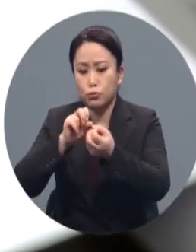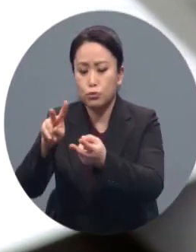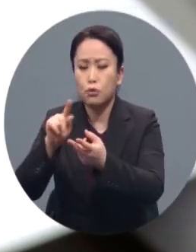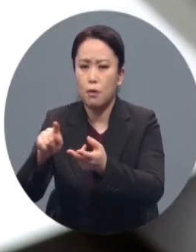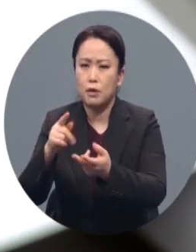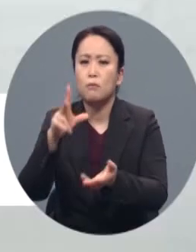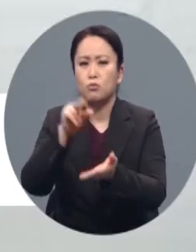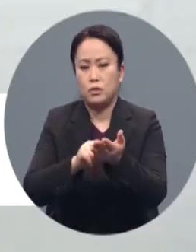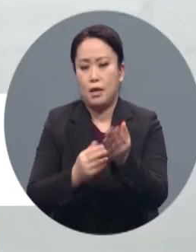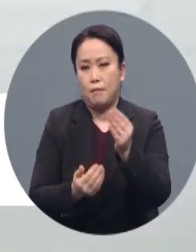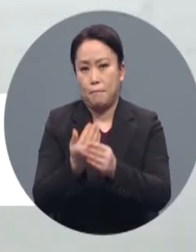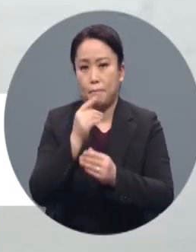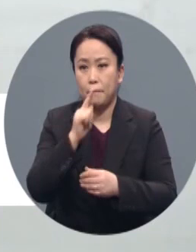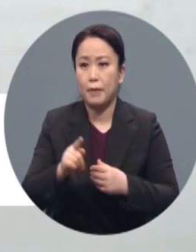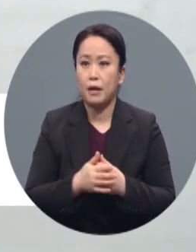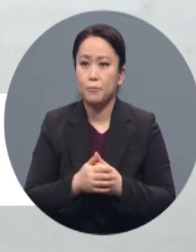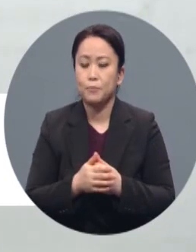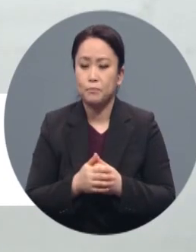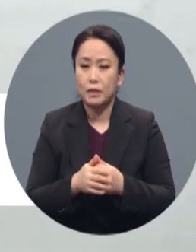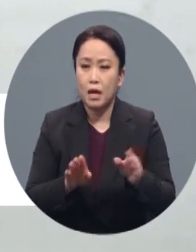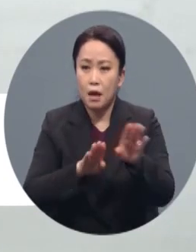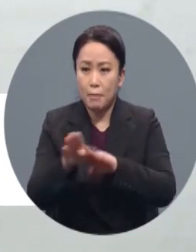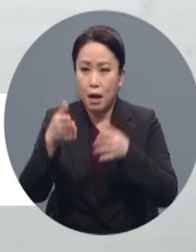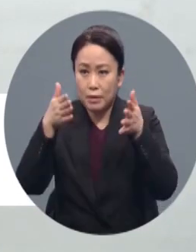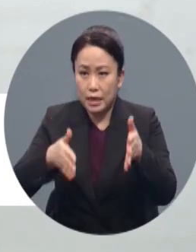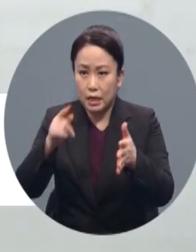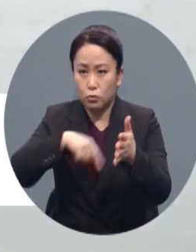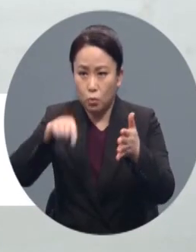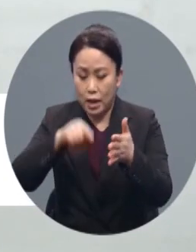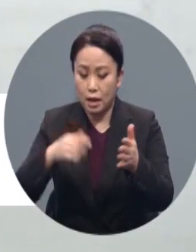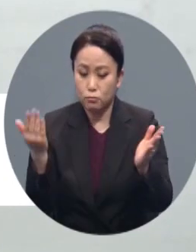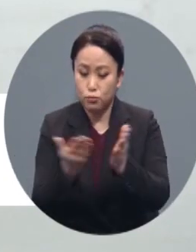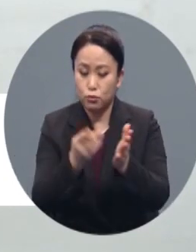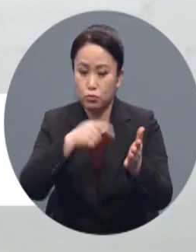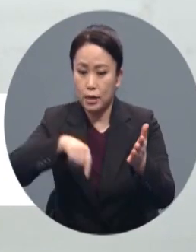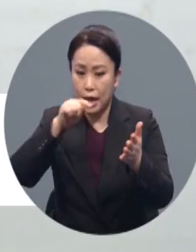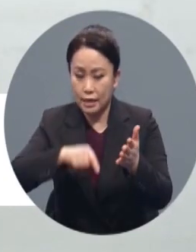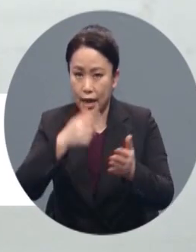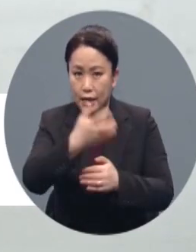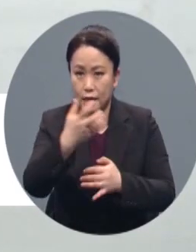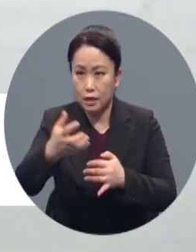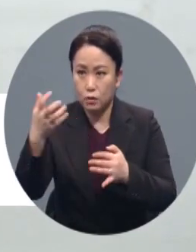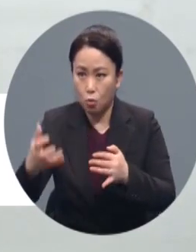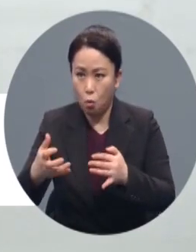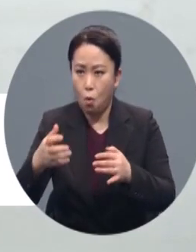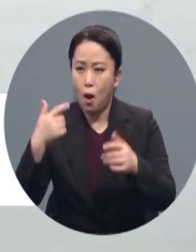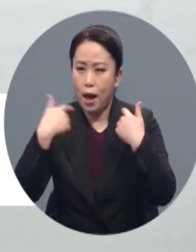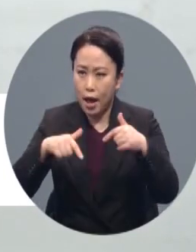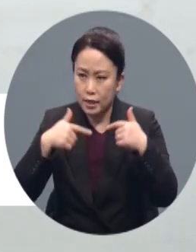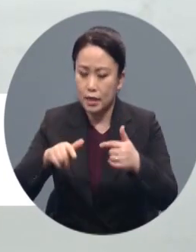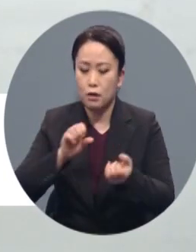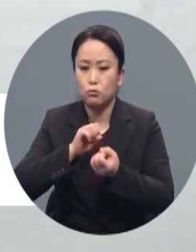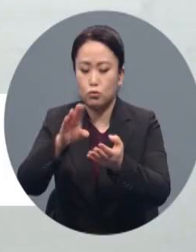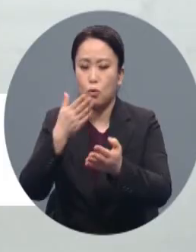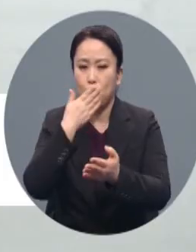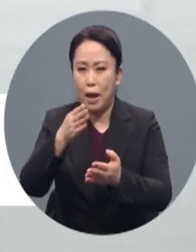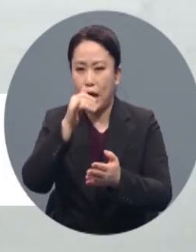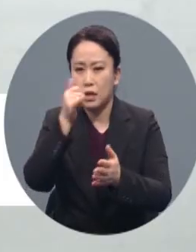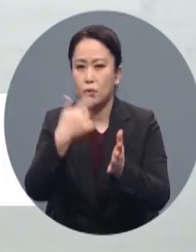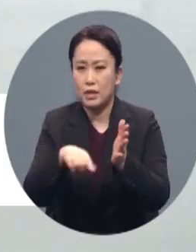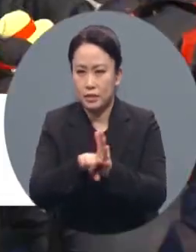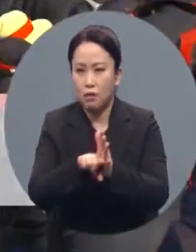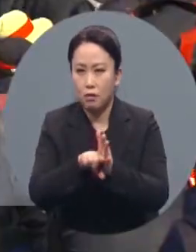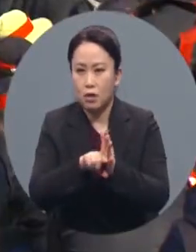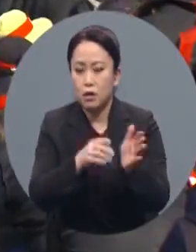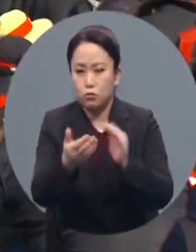동안 부두 내 이동 통로에 상시 운송이 가능하도록 현재 이제 부두 운영사와 관계 기관과 함께 협의를 완료해놓은